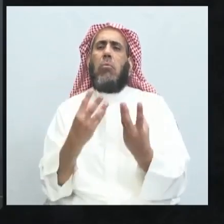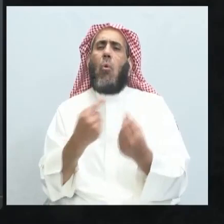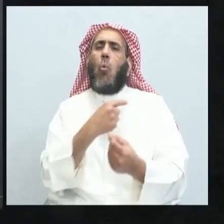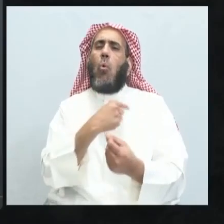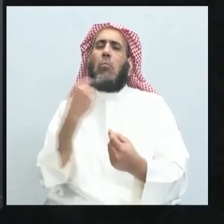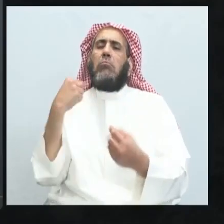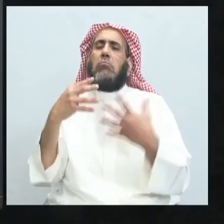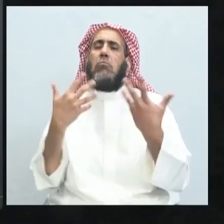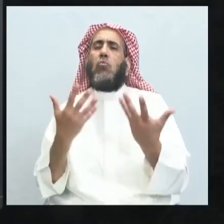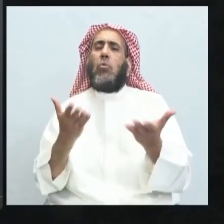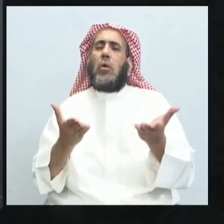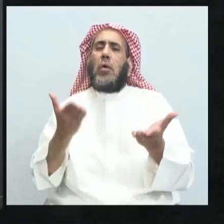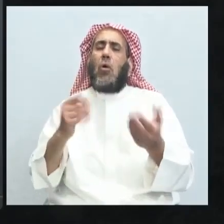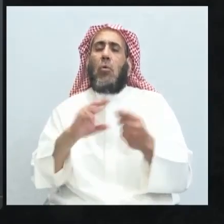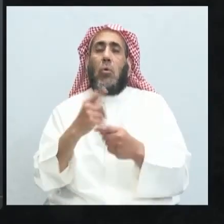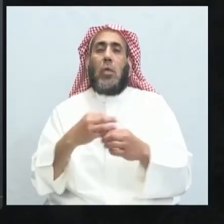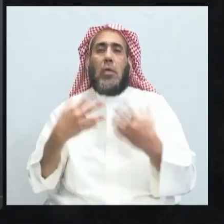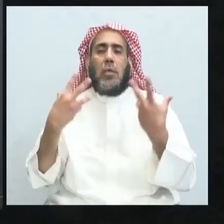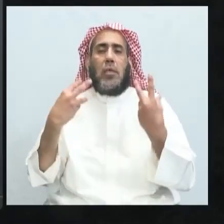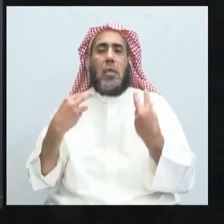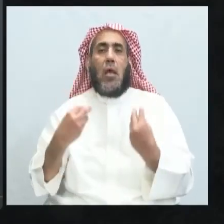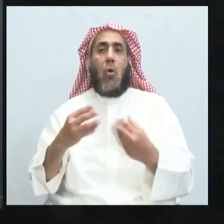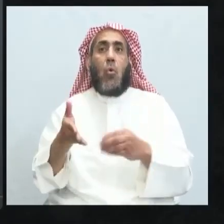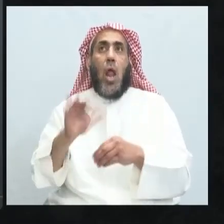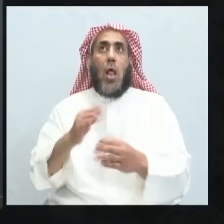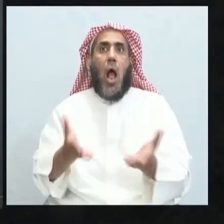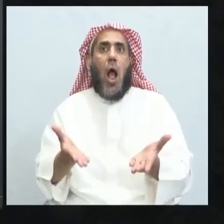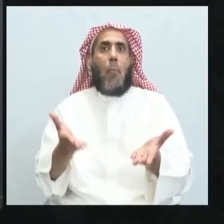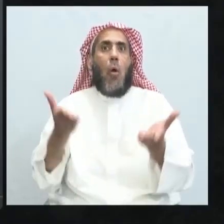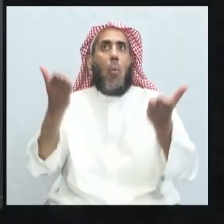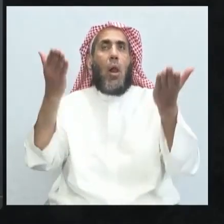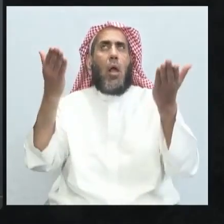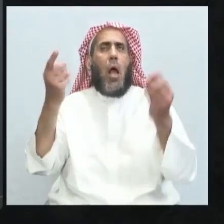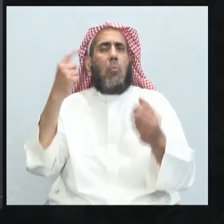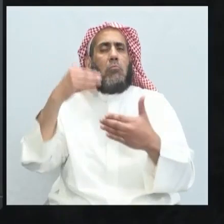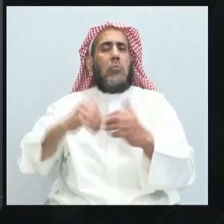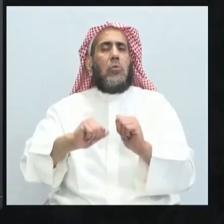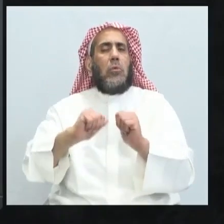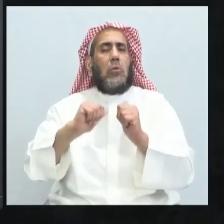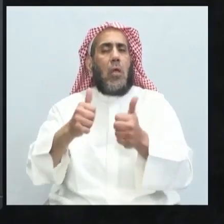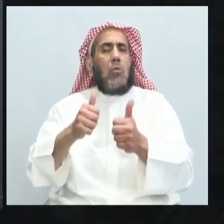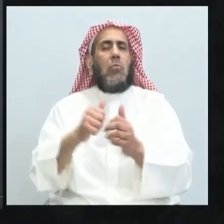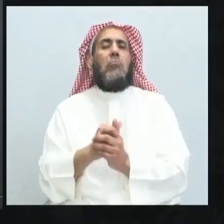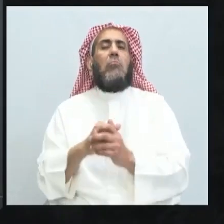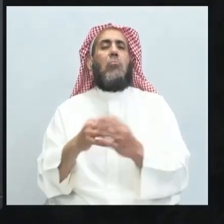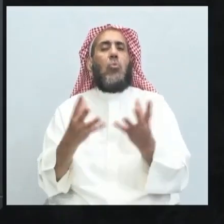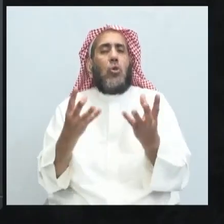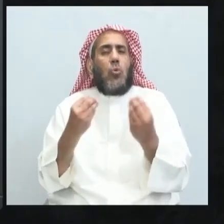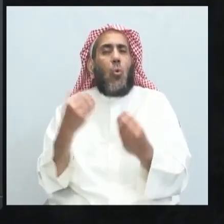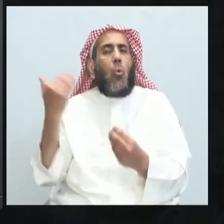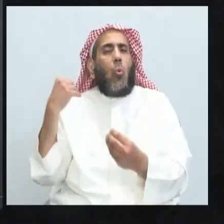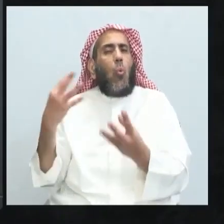ان توزنوا وزنوا انفسكم قبل ان توزنوا وتزينوا للعرض الاكبر مقصود به يوم القيامه تزين معنى انه اجمع تلك